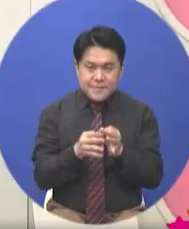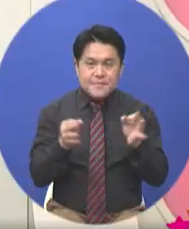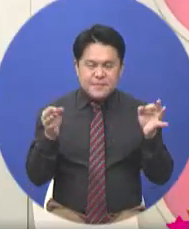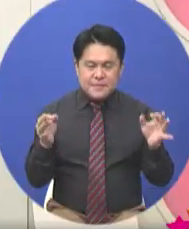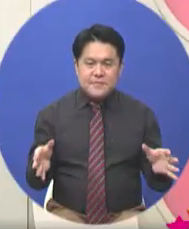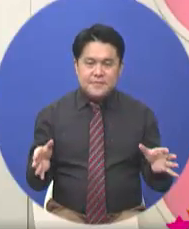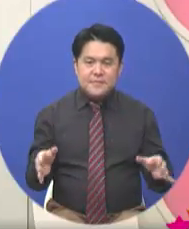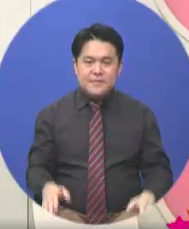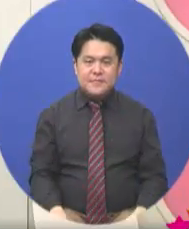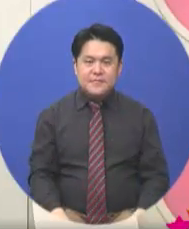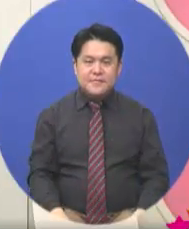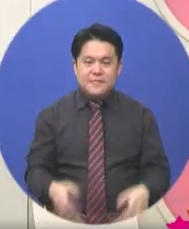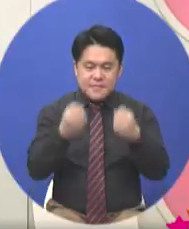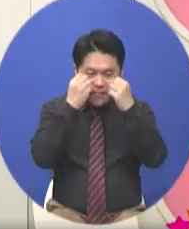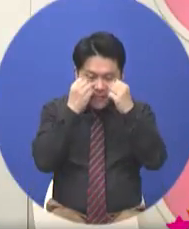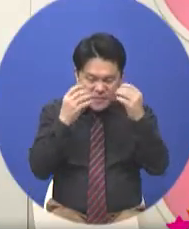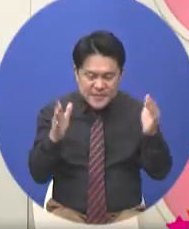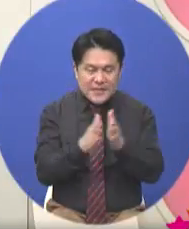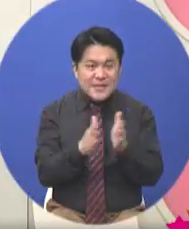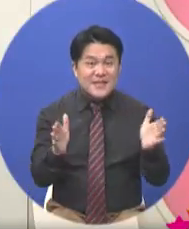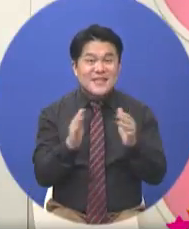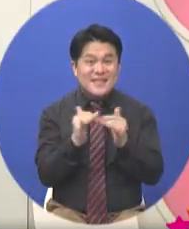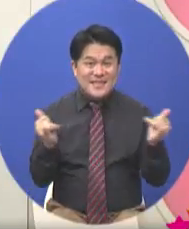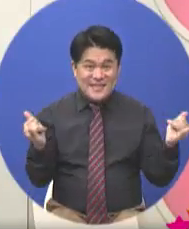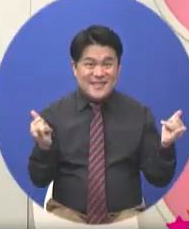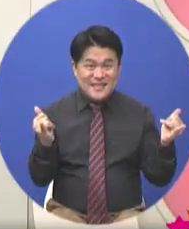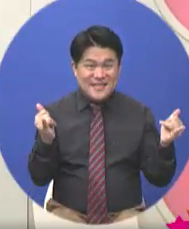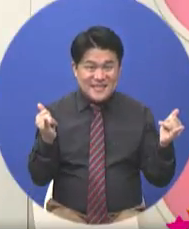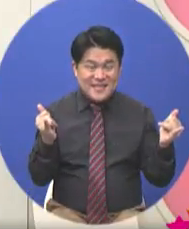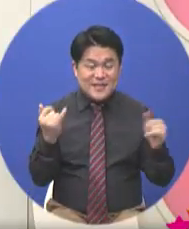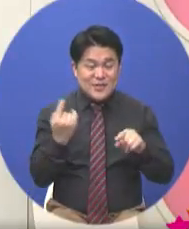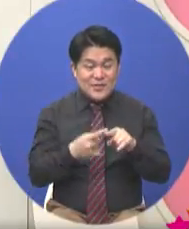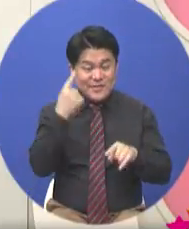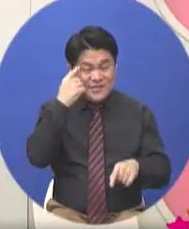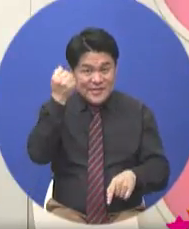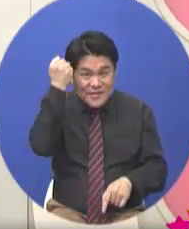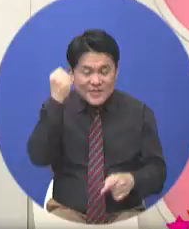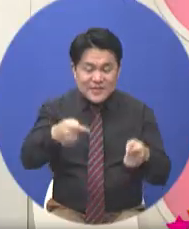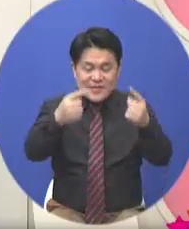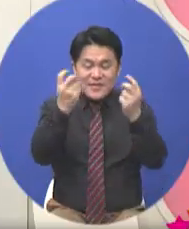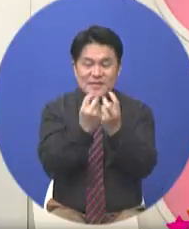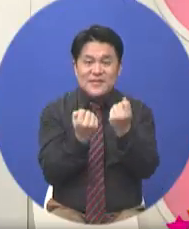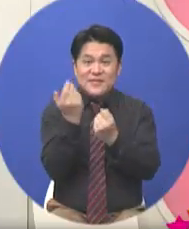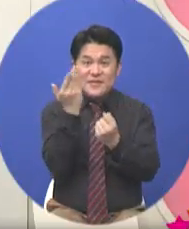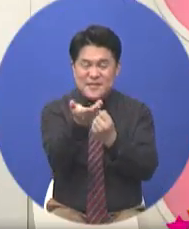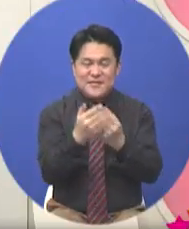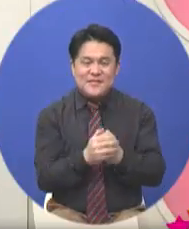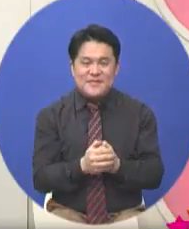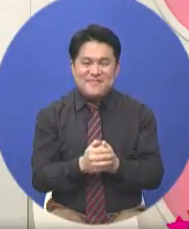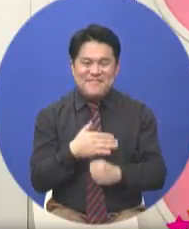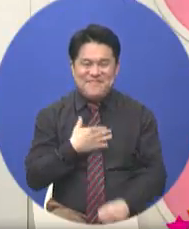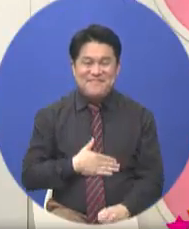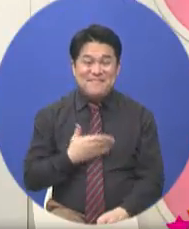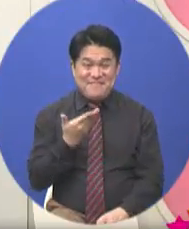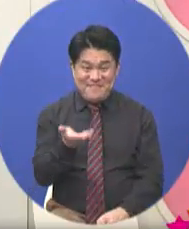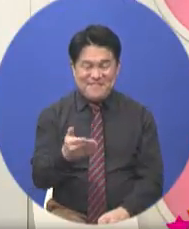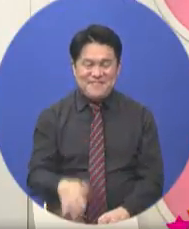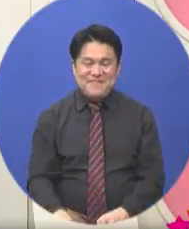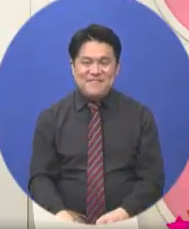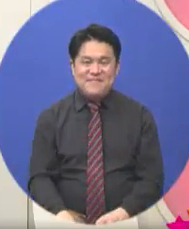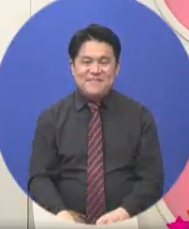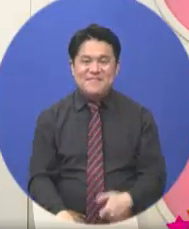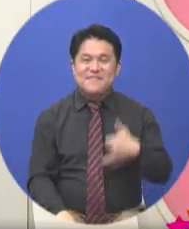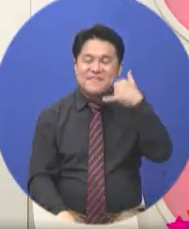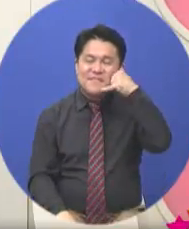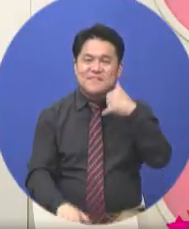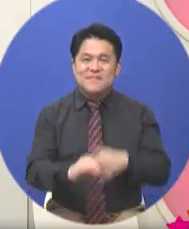오래간만에 신인 같은 마음으로 네. 참여 방법에 대해서 알려주세요. 네. 참여 방법 먼저 알려드리겠습니다.